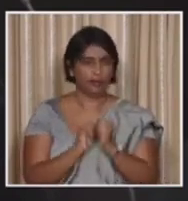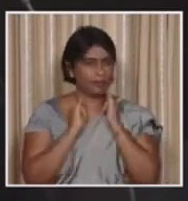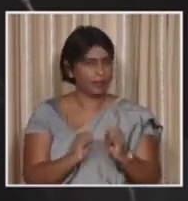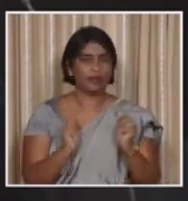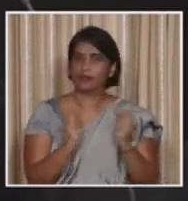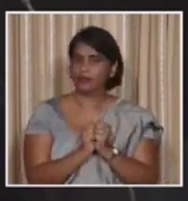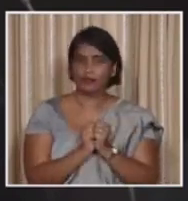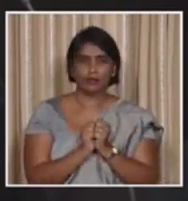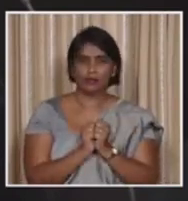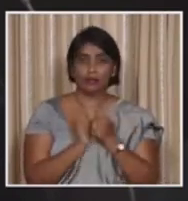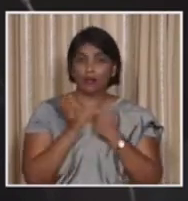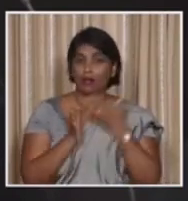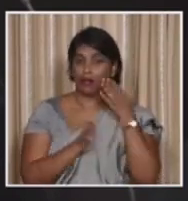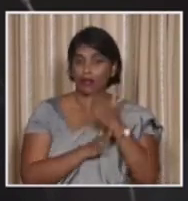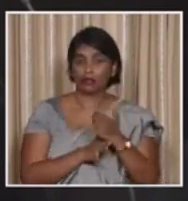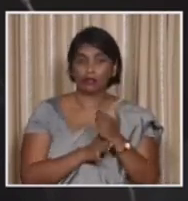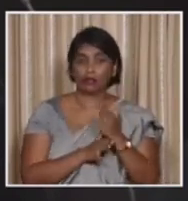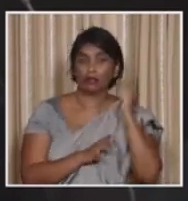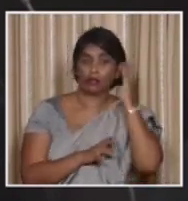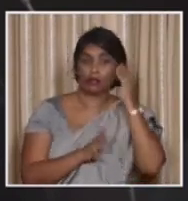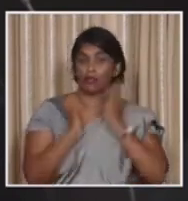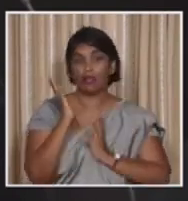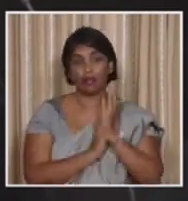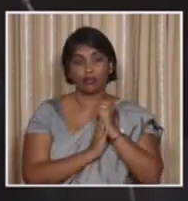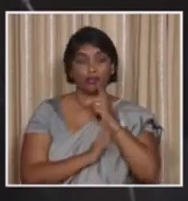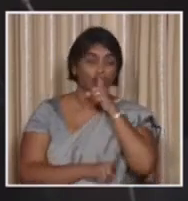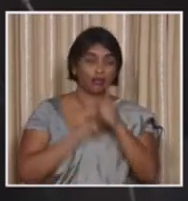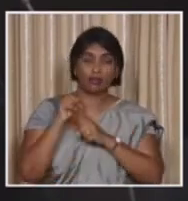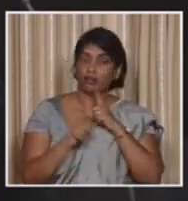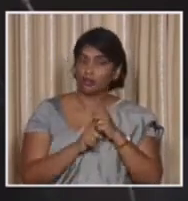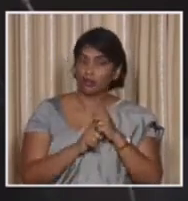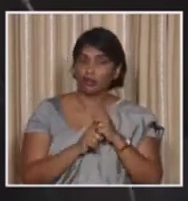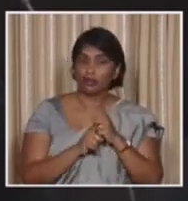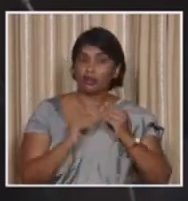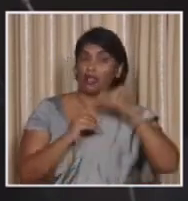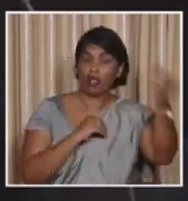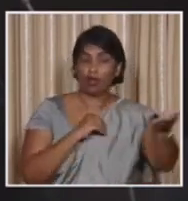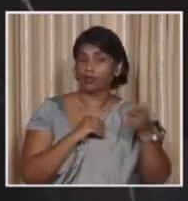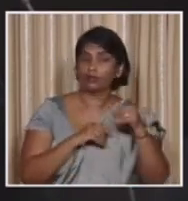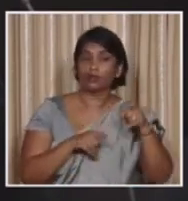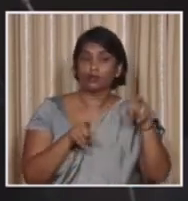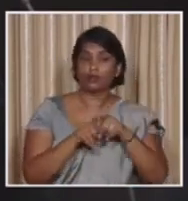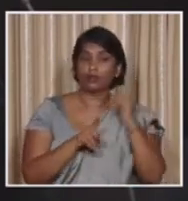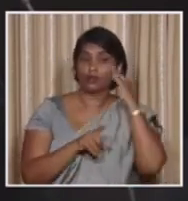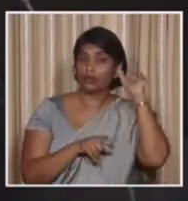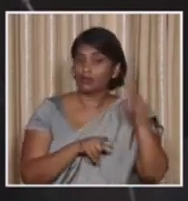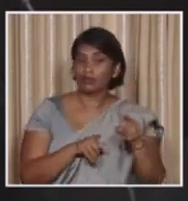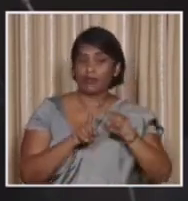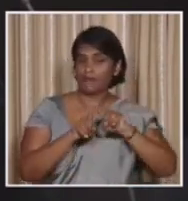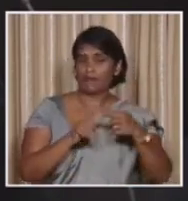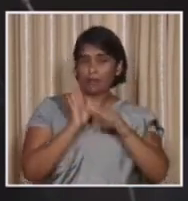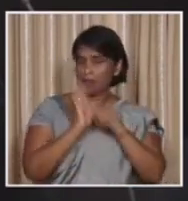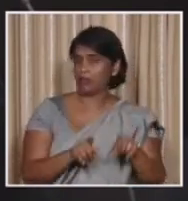පහත් වැඩ. අපි කාමර ඇස්සේ ඉඳගෙන කාන්තා අයිතිවාසිකම් ගැන කතා කරන්නත් එළියට ගියාම එළියේ ඉන්න කාන්තාවන්ට